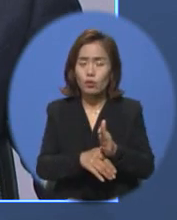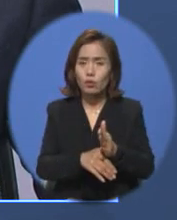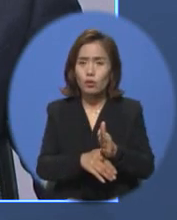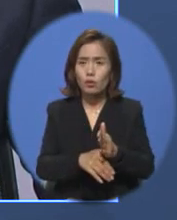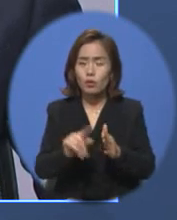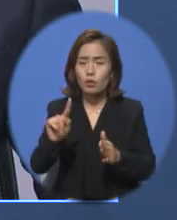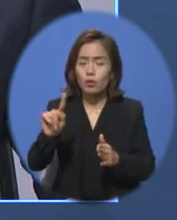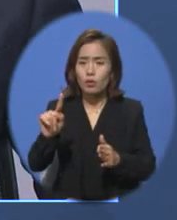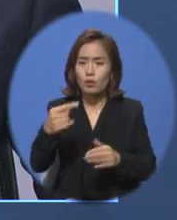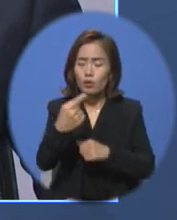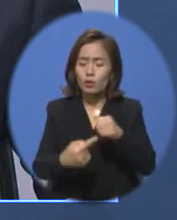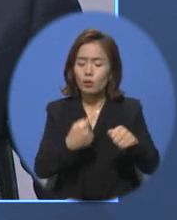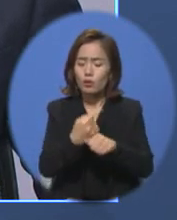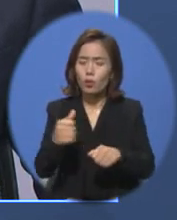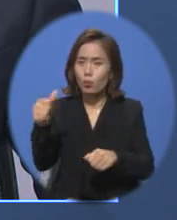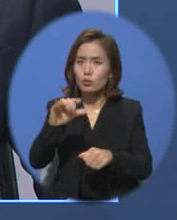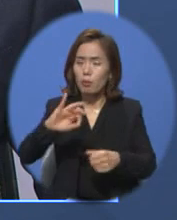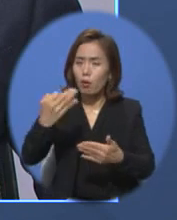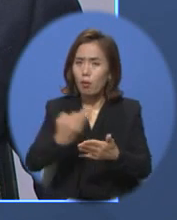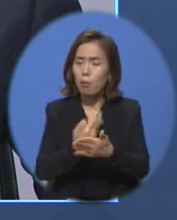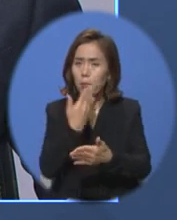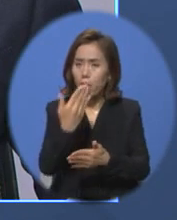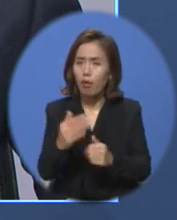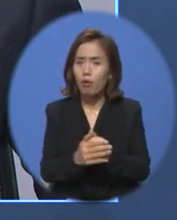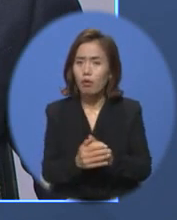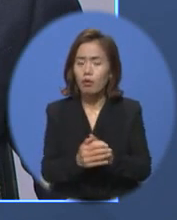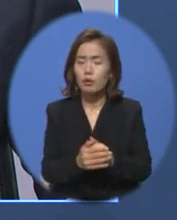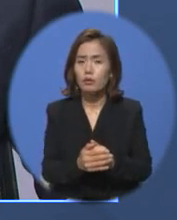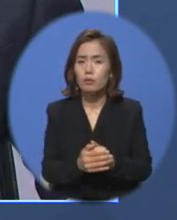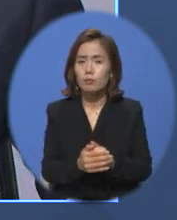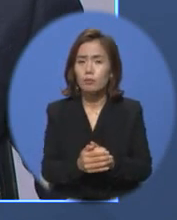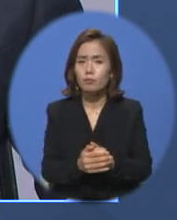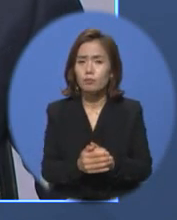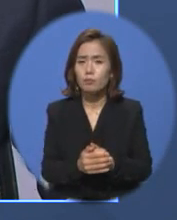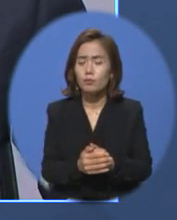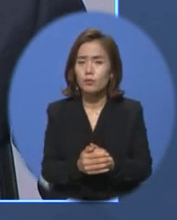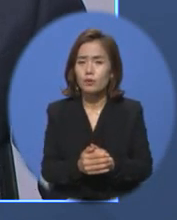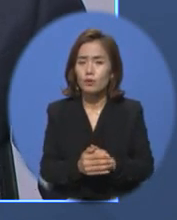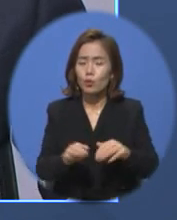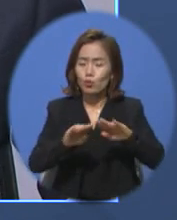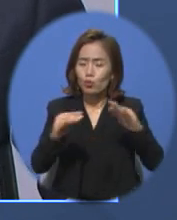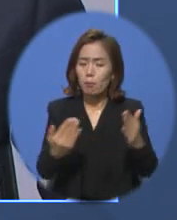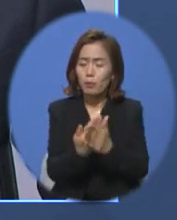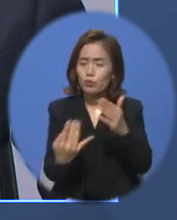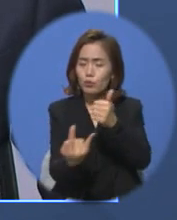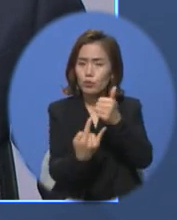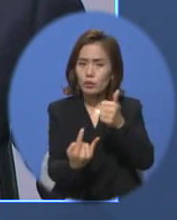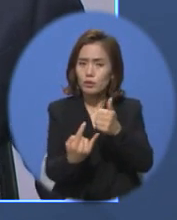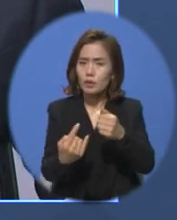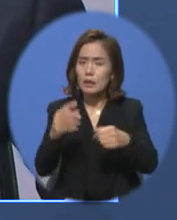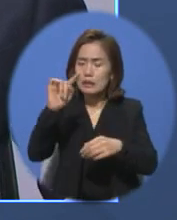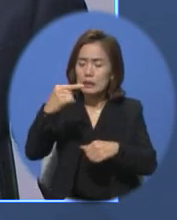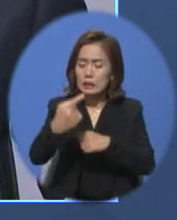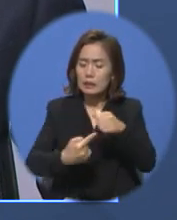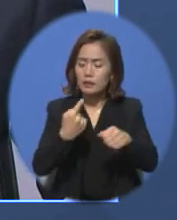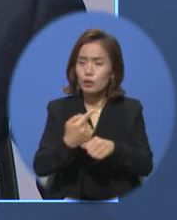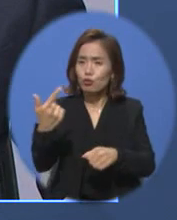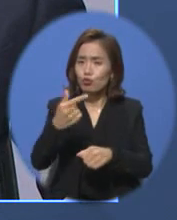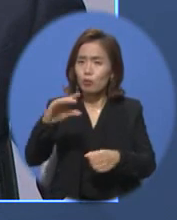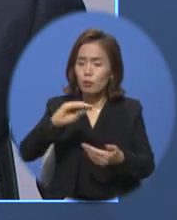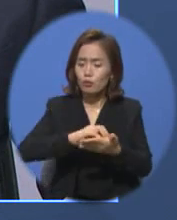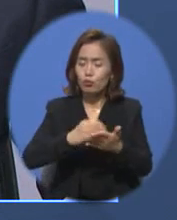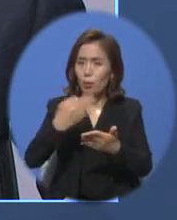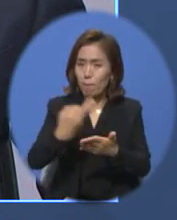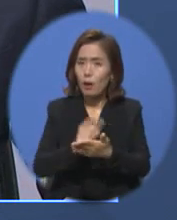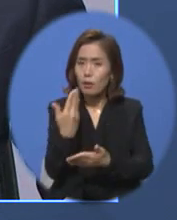이었다면 연봉이5 천만원이넘었을것이고,균형 개발담당관이었다면6천만원에서 7천만